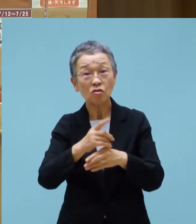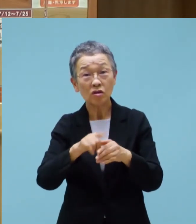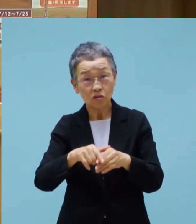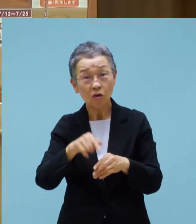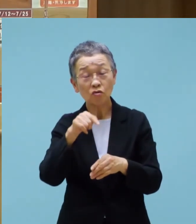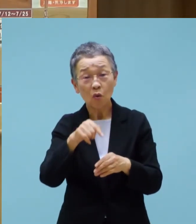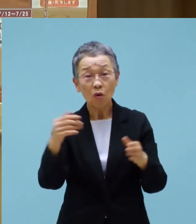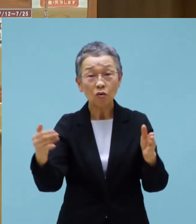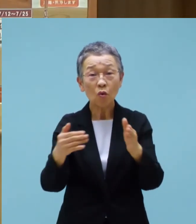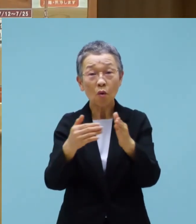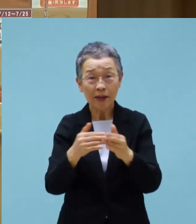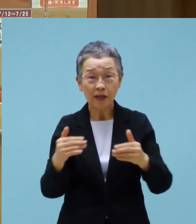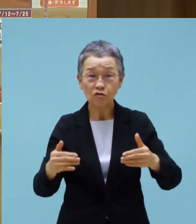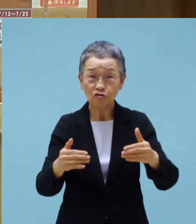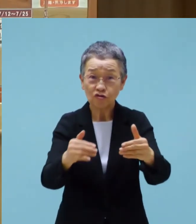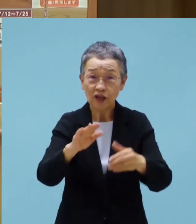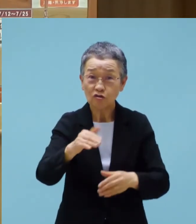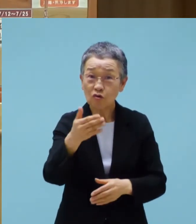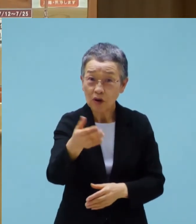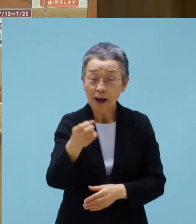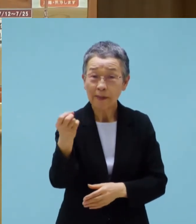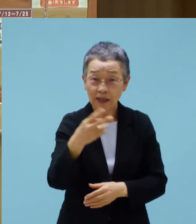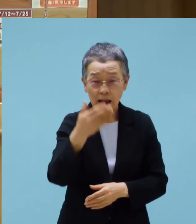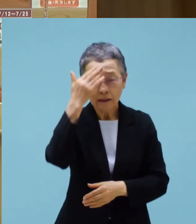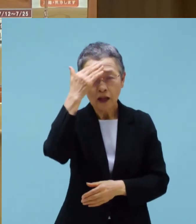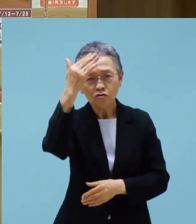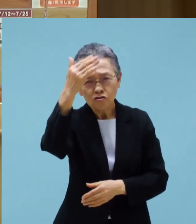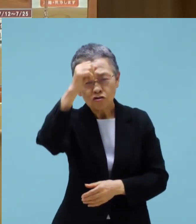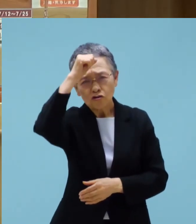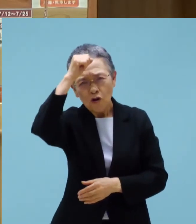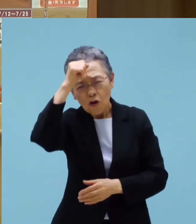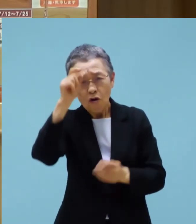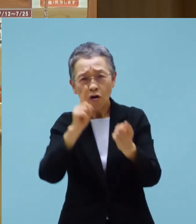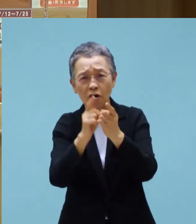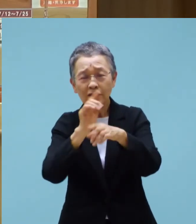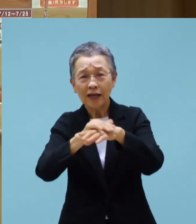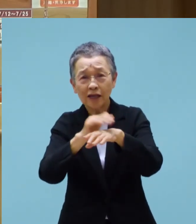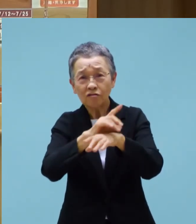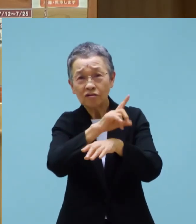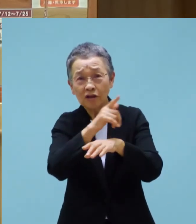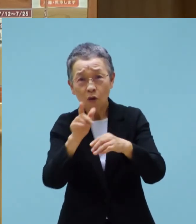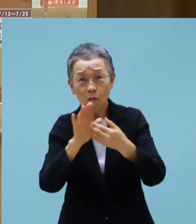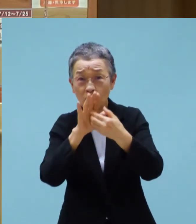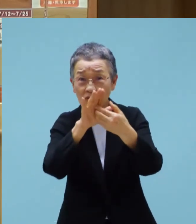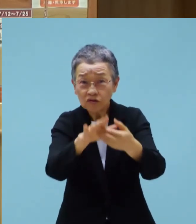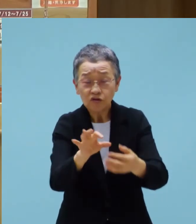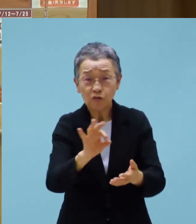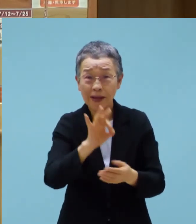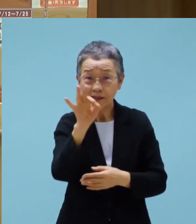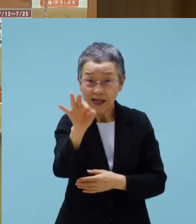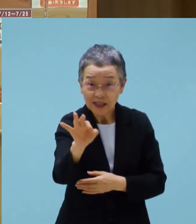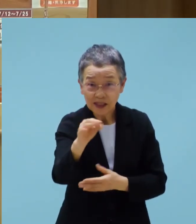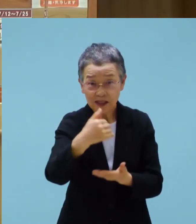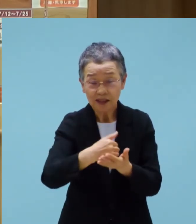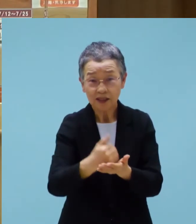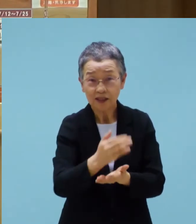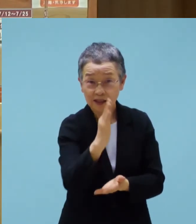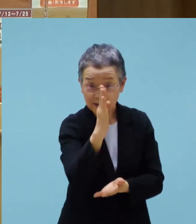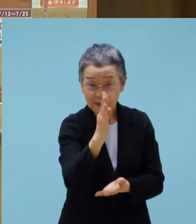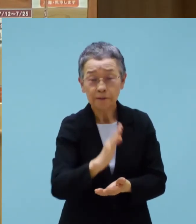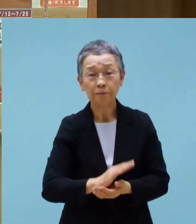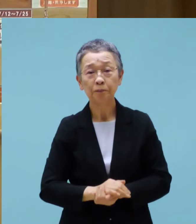進んでいるのか、また熱中症対策など啓発に向けたメッセージをお願いできればと思います。 は